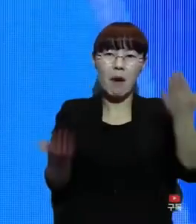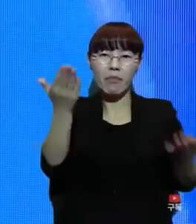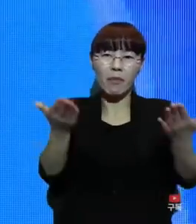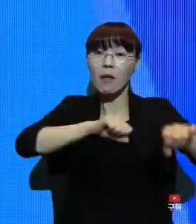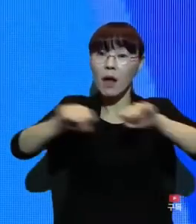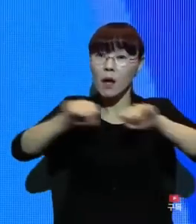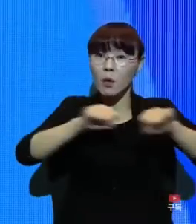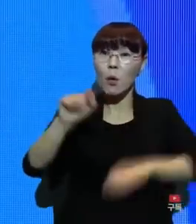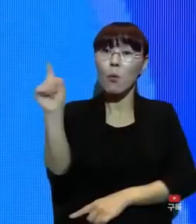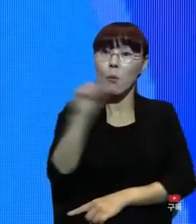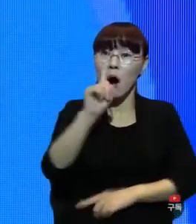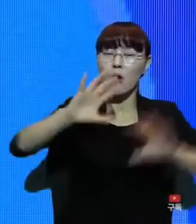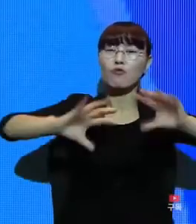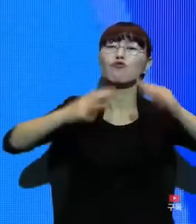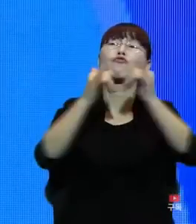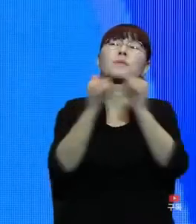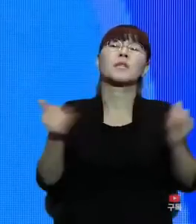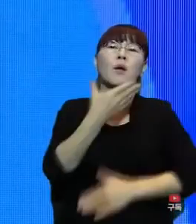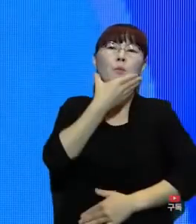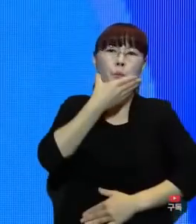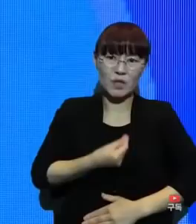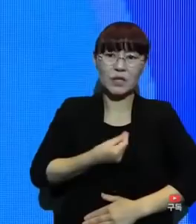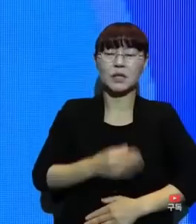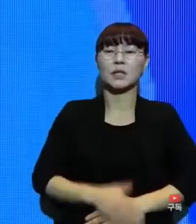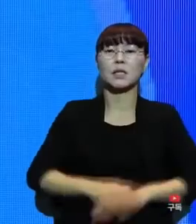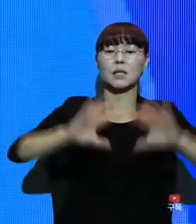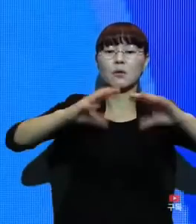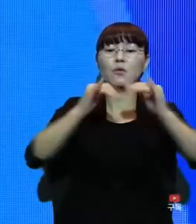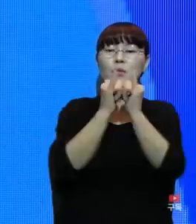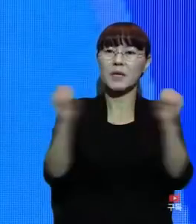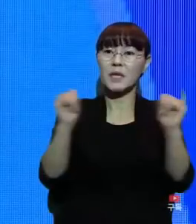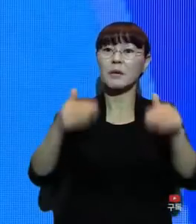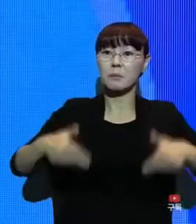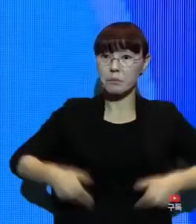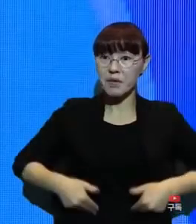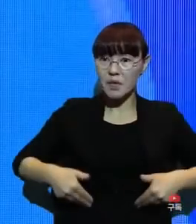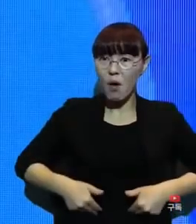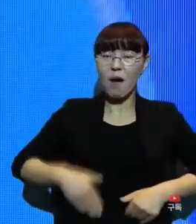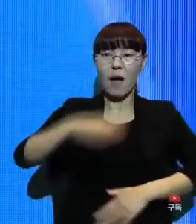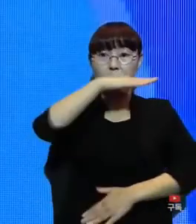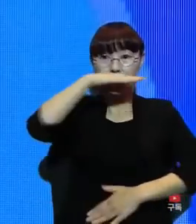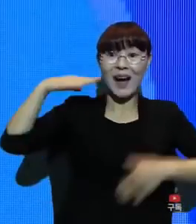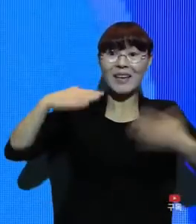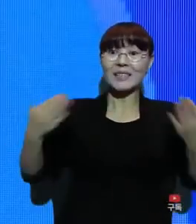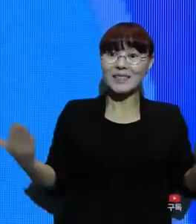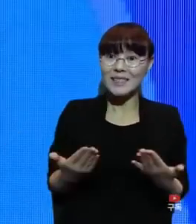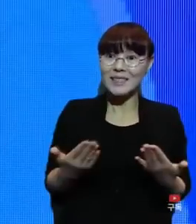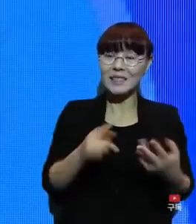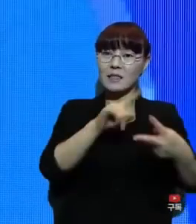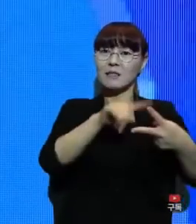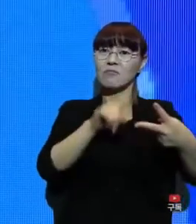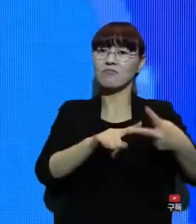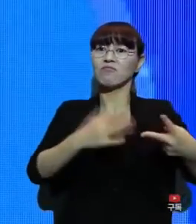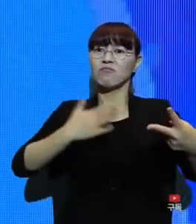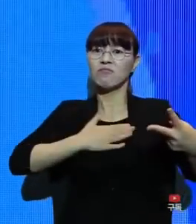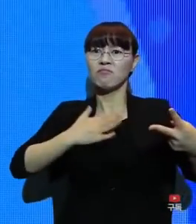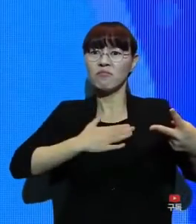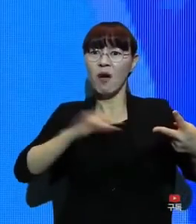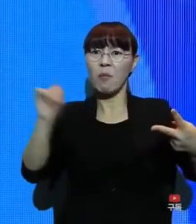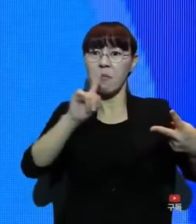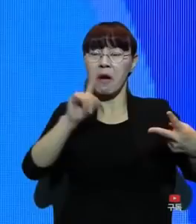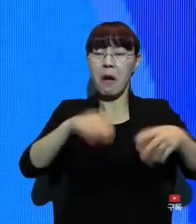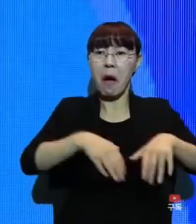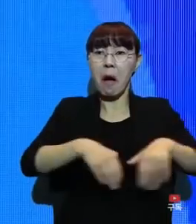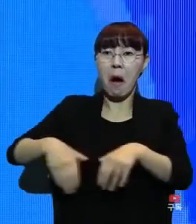궁리 민복 입니다 국민에게 필요하고 옳은 일이라고 생각되면 반격 음에 무서워하지